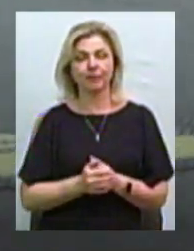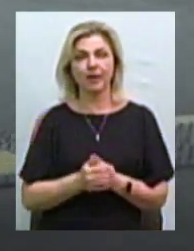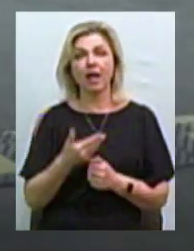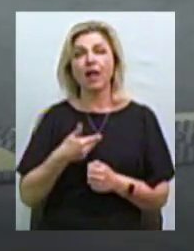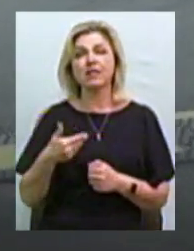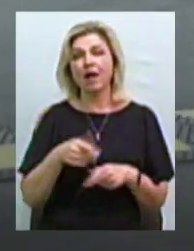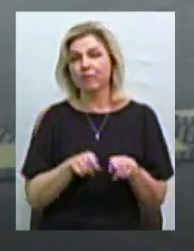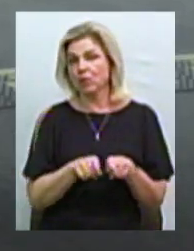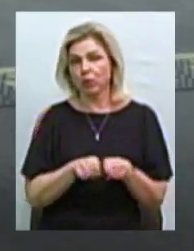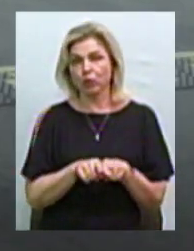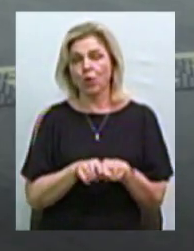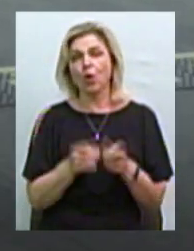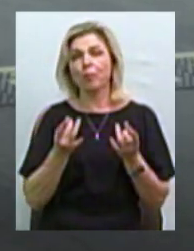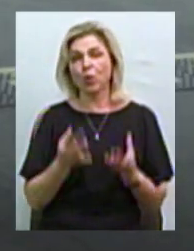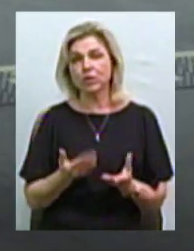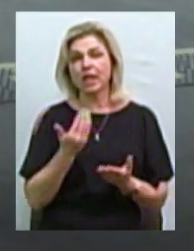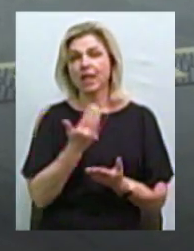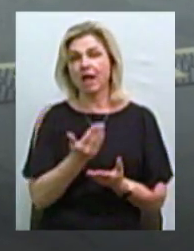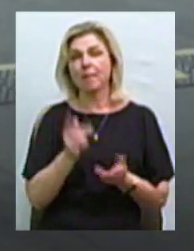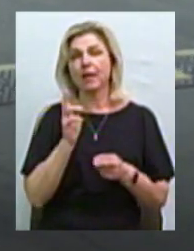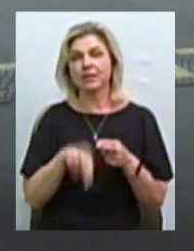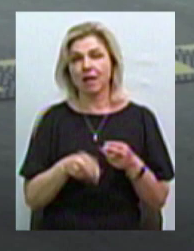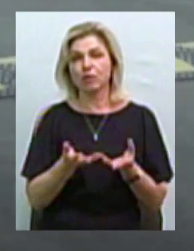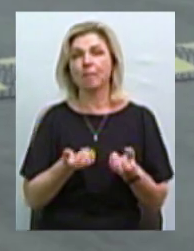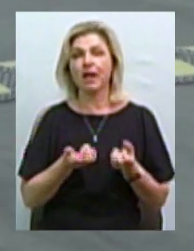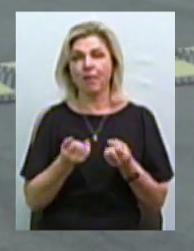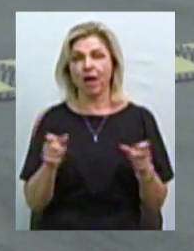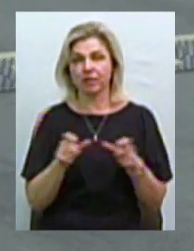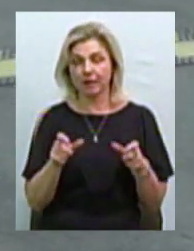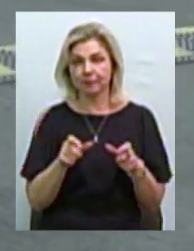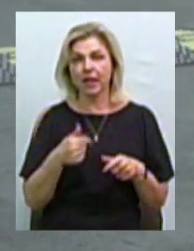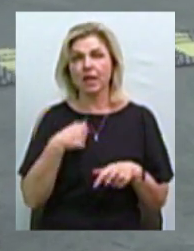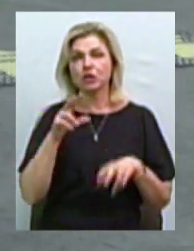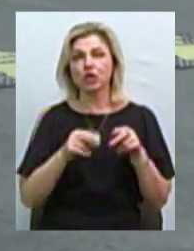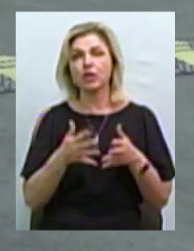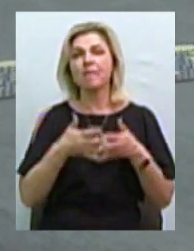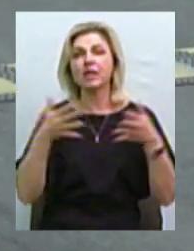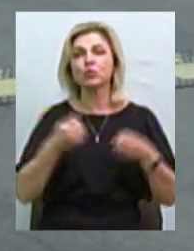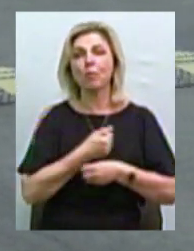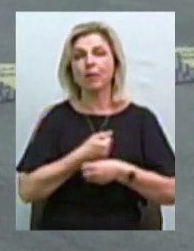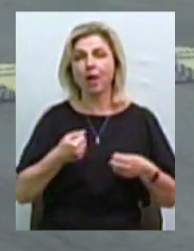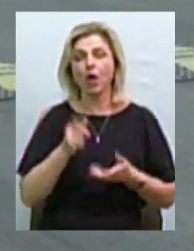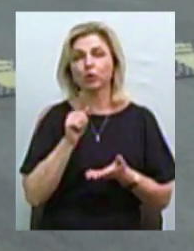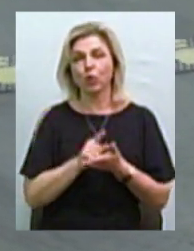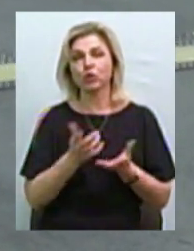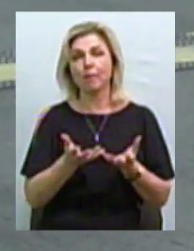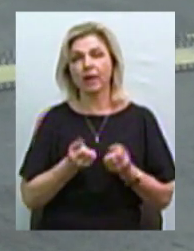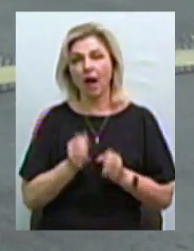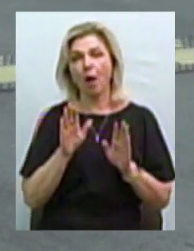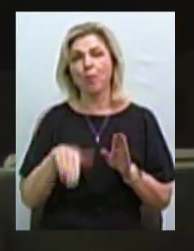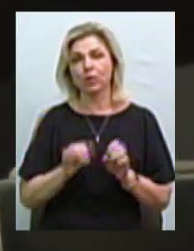Та якось все одно, просто їх перестануть приймати. Я вважаю, що великі супермаркети повинні приймати, а потім здавати їх в